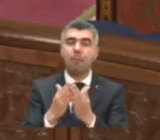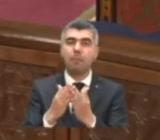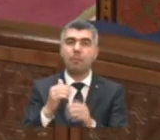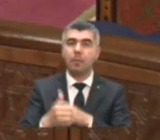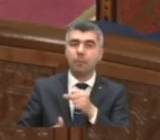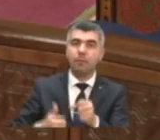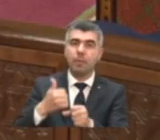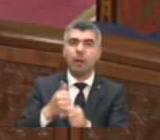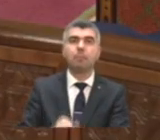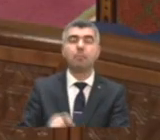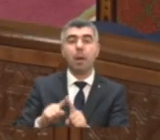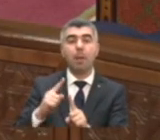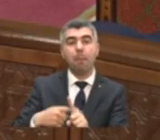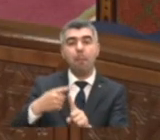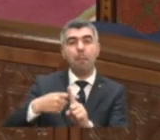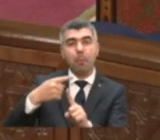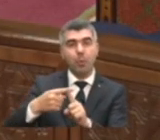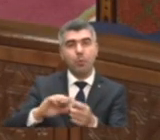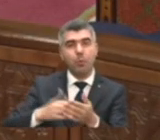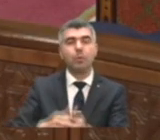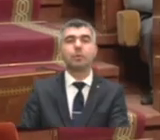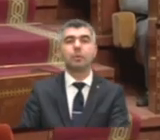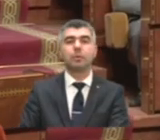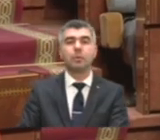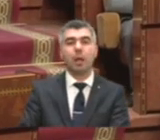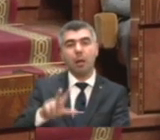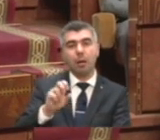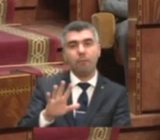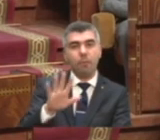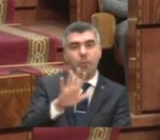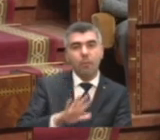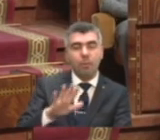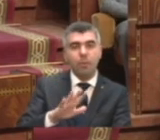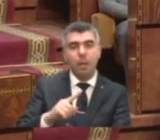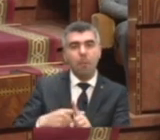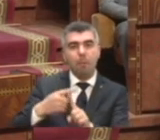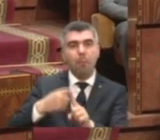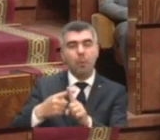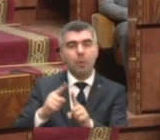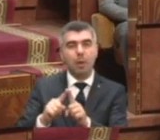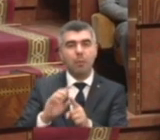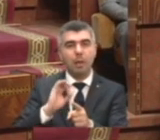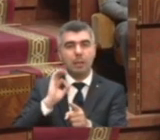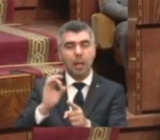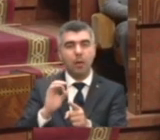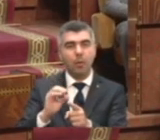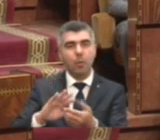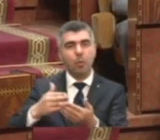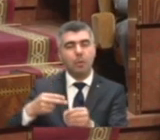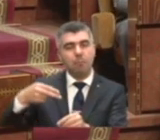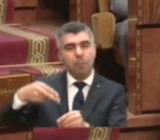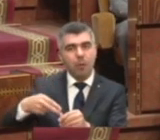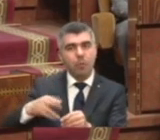وهي الزيادة الناتجة كما تعلمون ويعلم الجميع ناتجة عن ارتفاع أسعار النقل والمواد الأولية